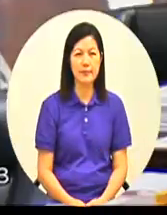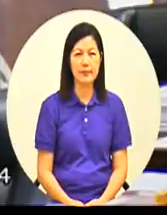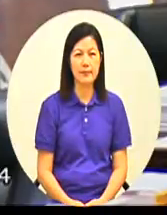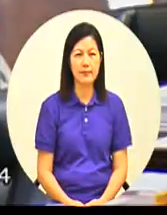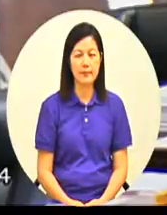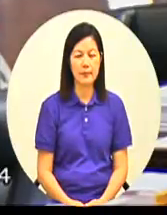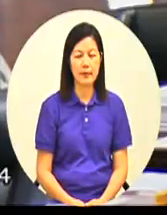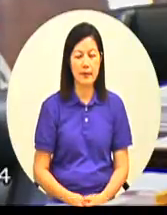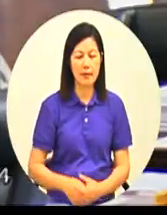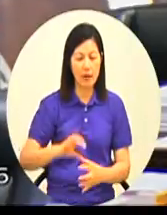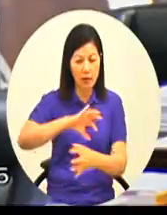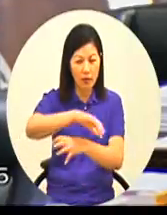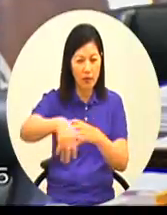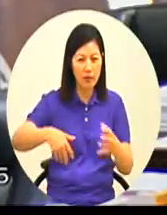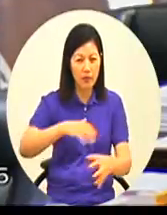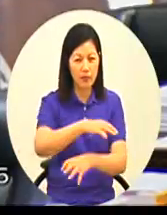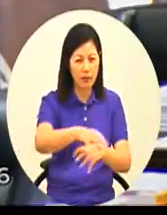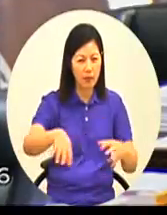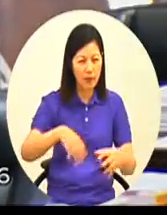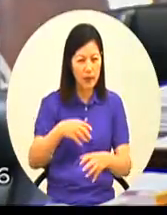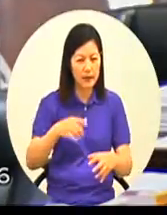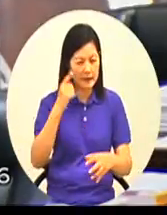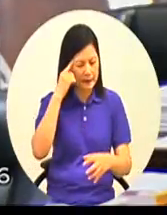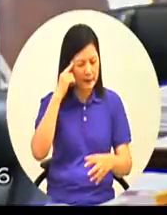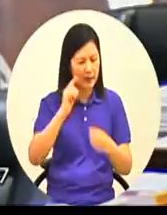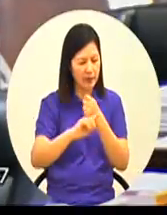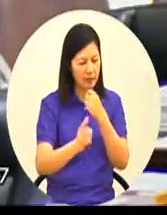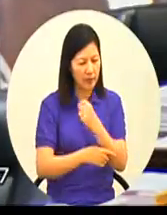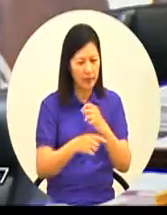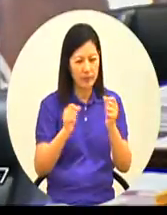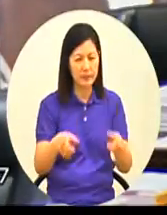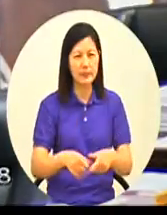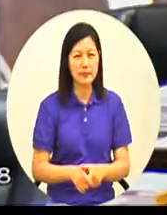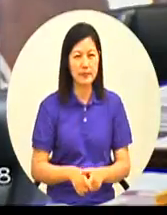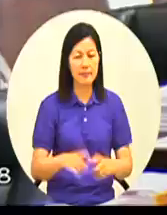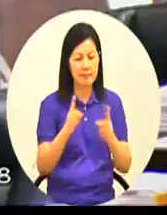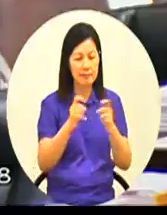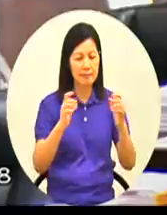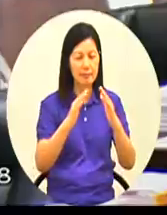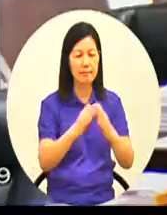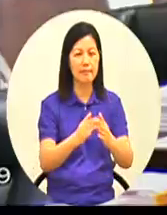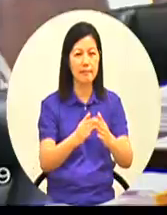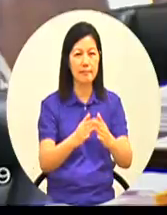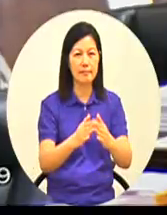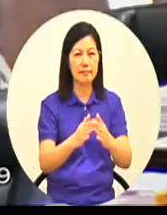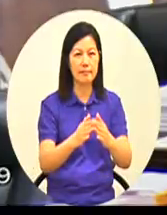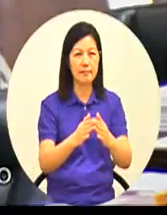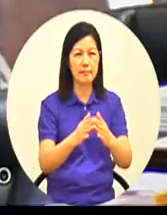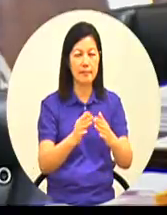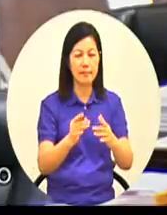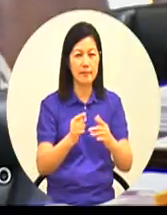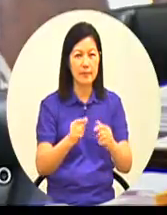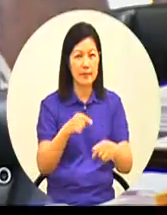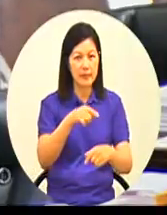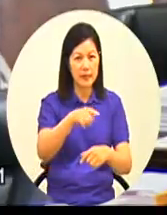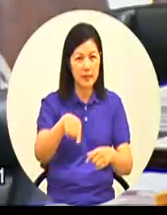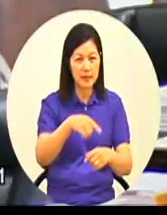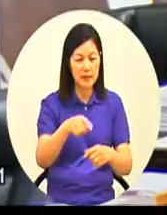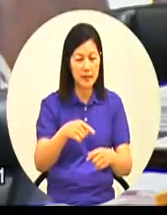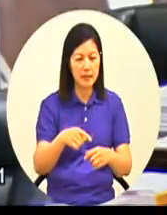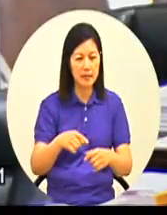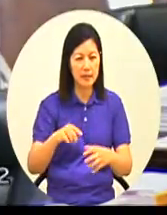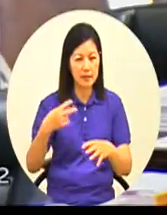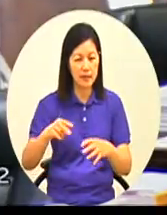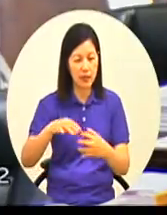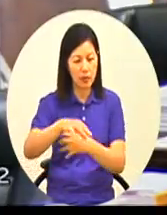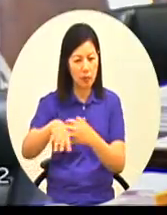际组织的国际环境哦。那城市本身就很容易打破很多城市上的一个国际上的限制，但我们要实质啊，我们是